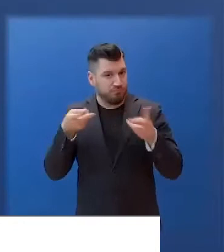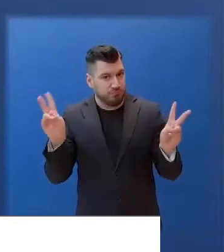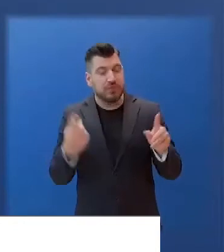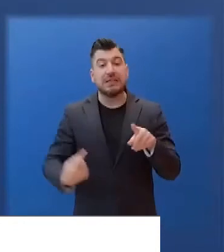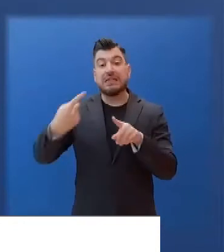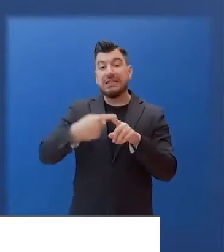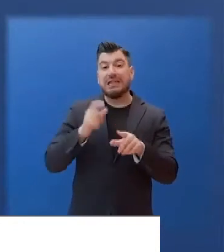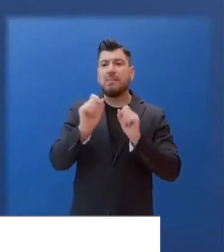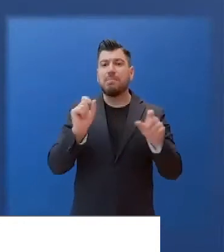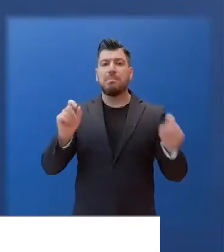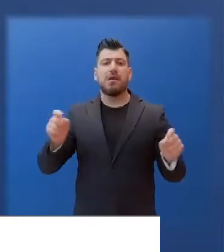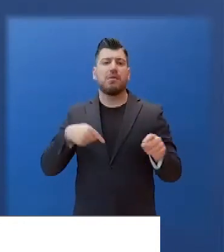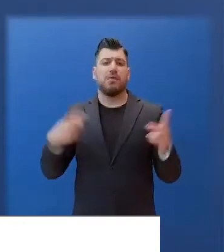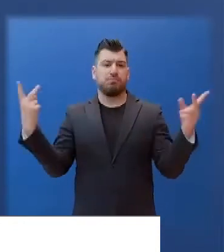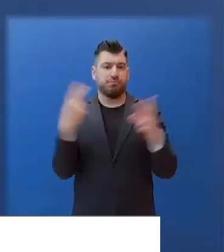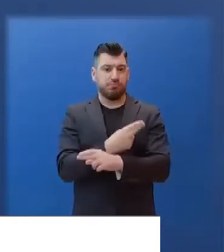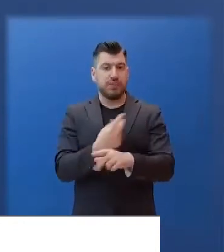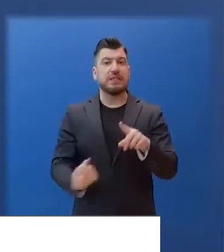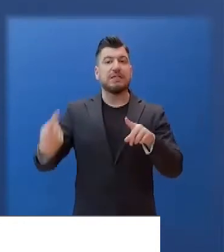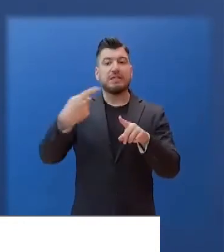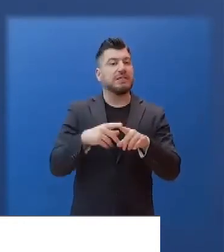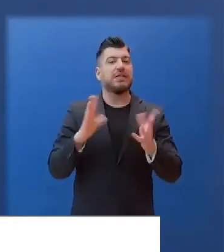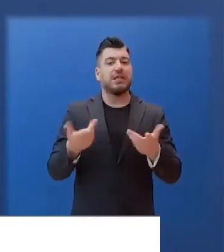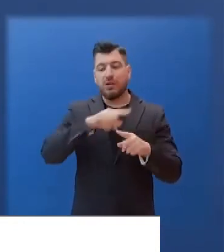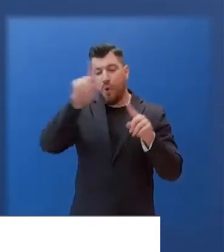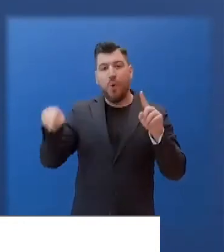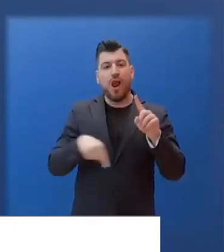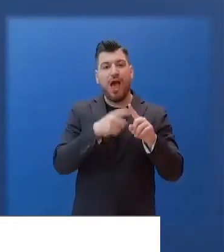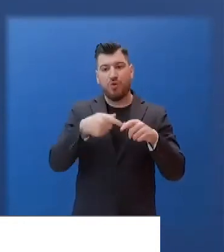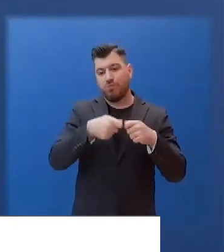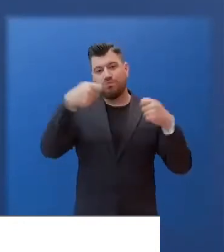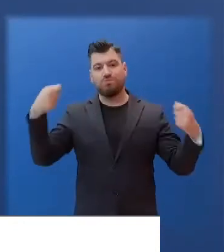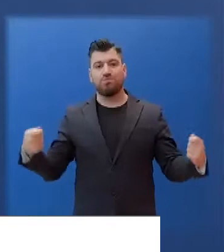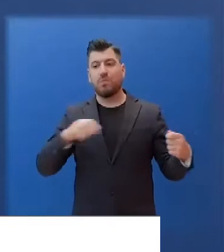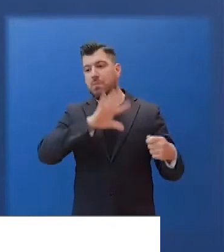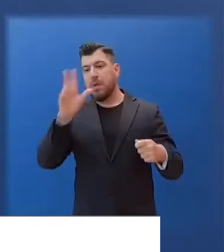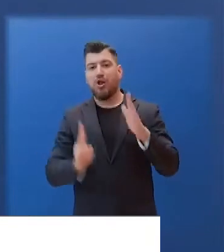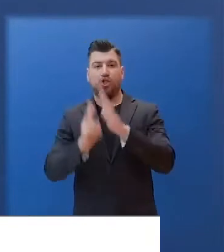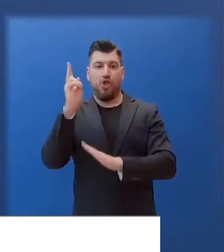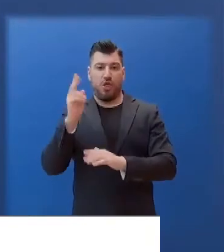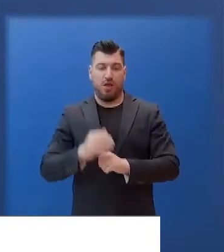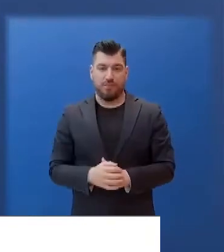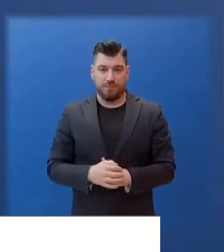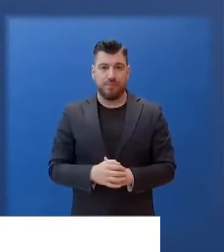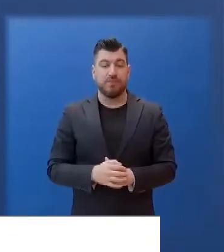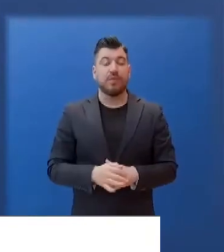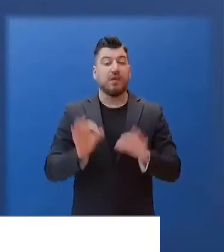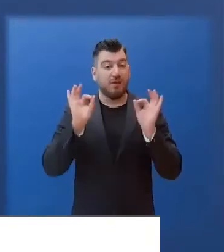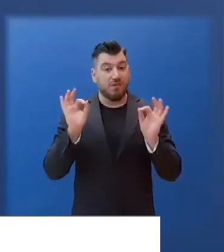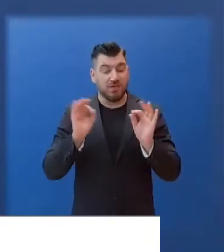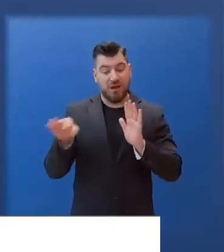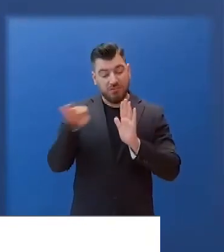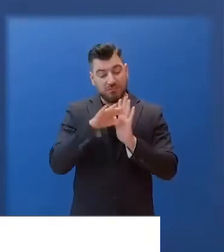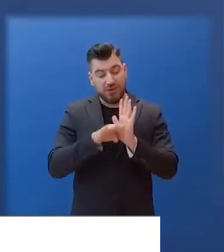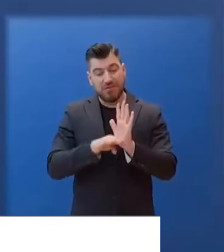της υποχρέωσης αποστολής μηνυμάτων και τη διεύρυνση του ωραρίου κυκλοφορίας. Σε κάθε περίπτωση εφαρμόζονται συγκεκριμένοι κανόνες